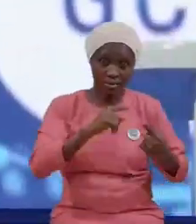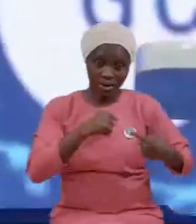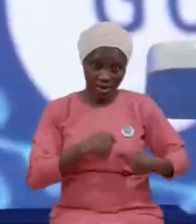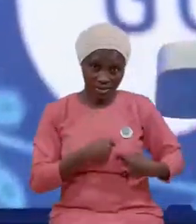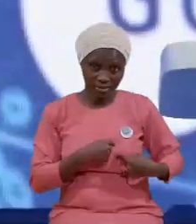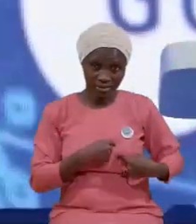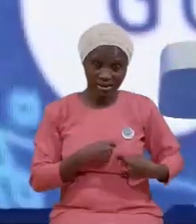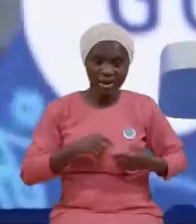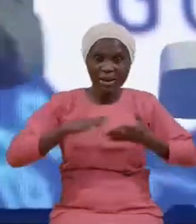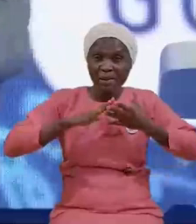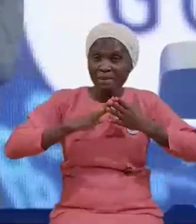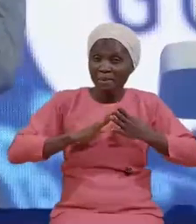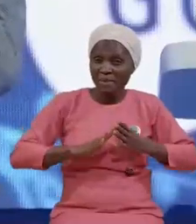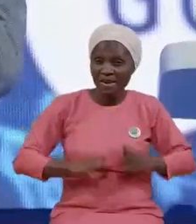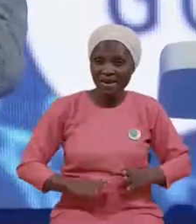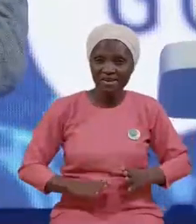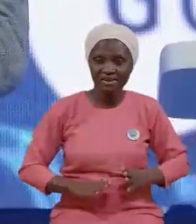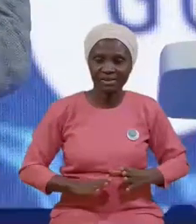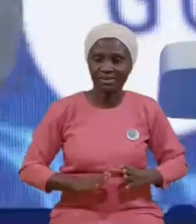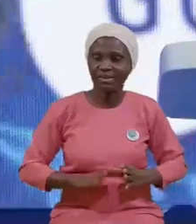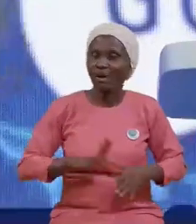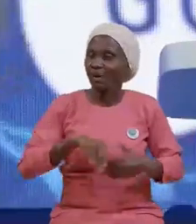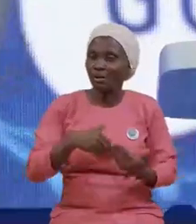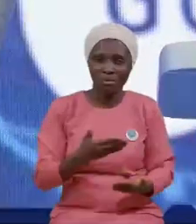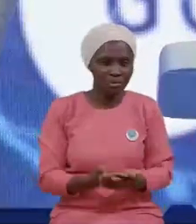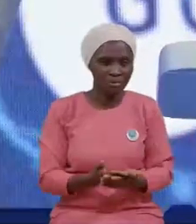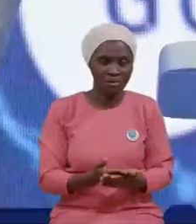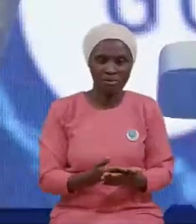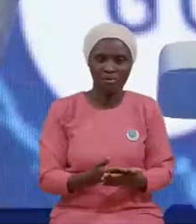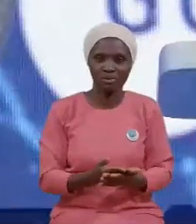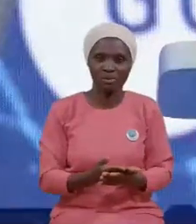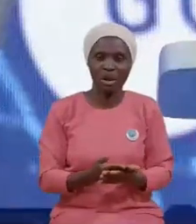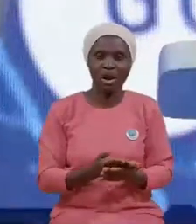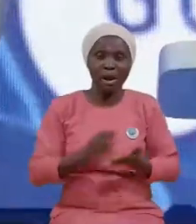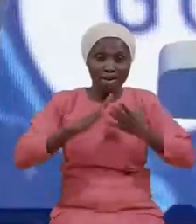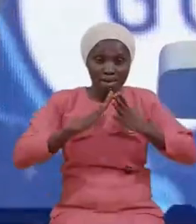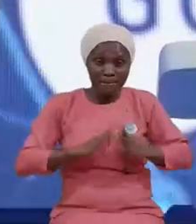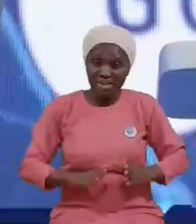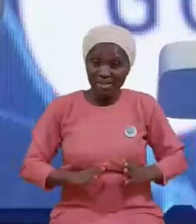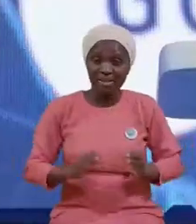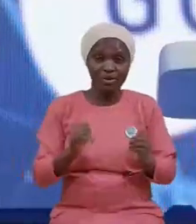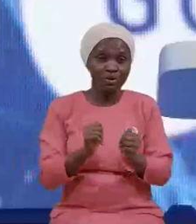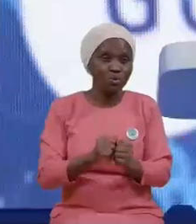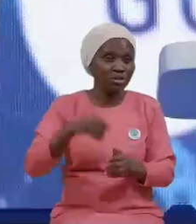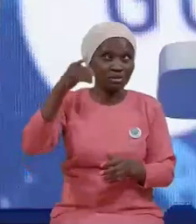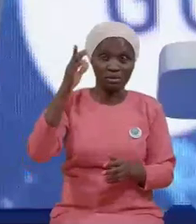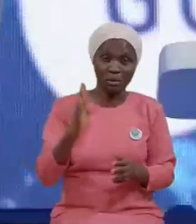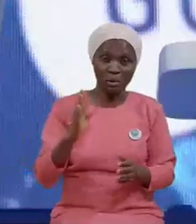la paix universelle, la paix avec Dieu, la paix avec